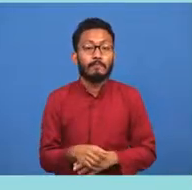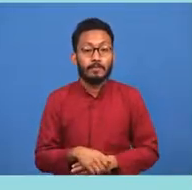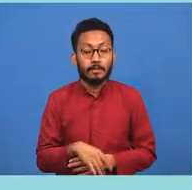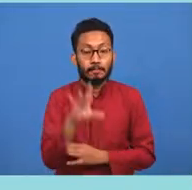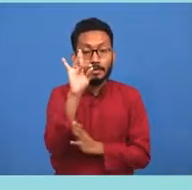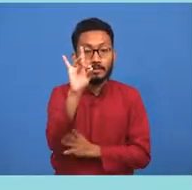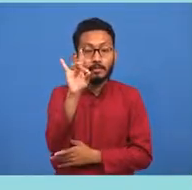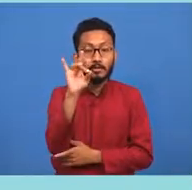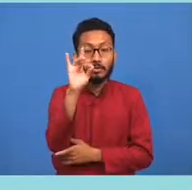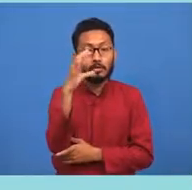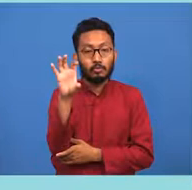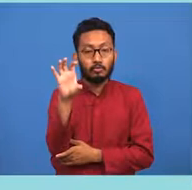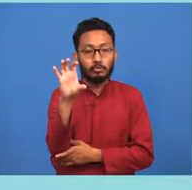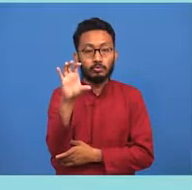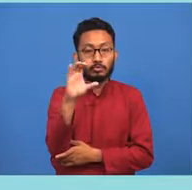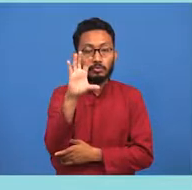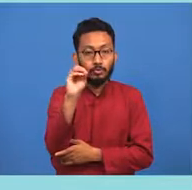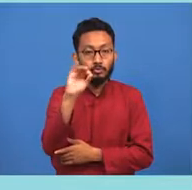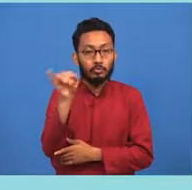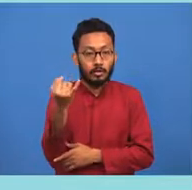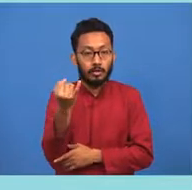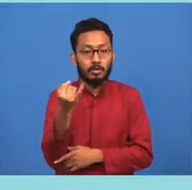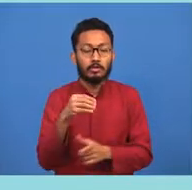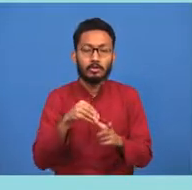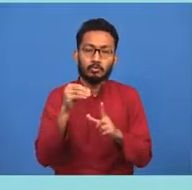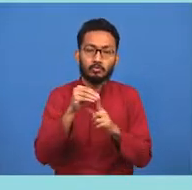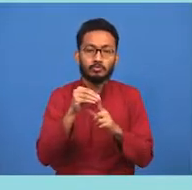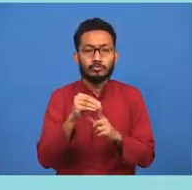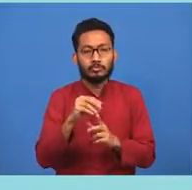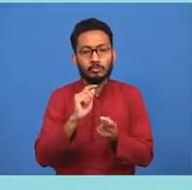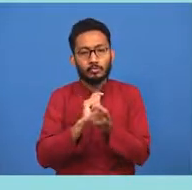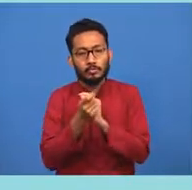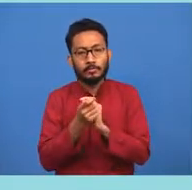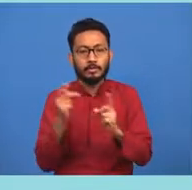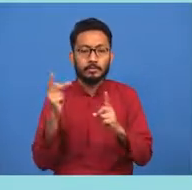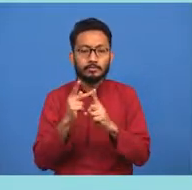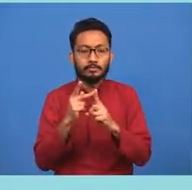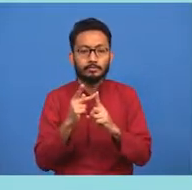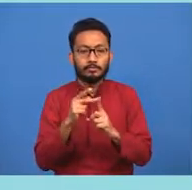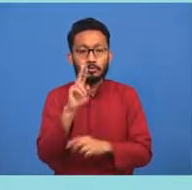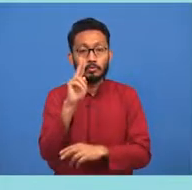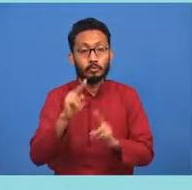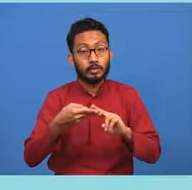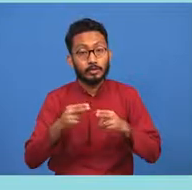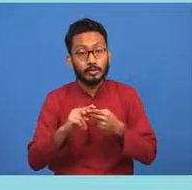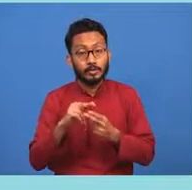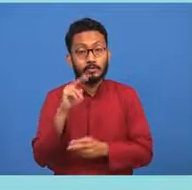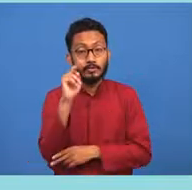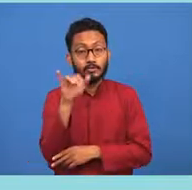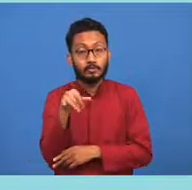840 joule, atau ditukar kepada unit kilojoule, iaitu